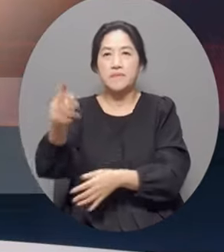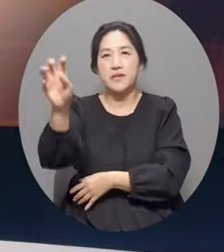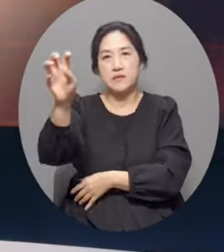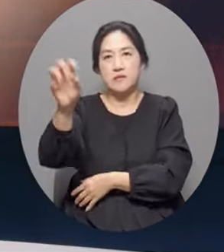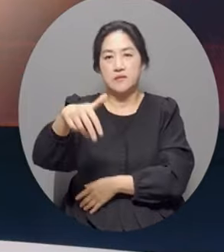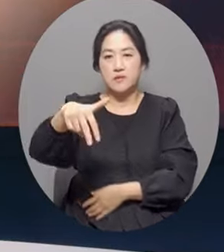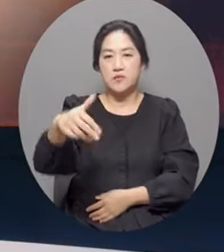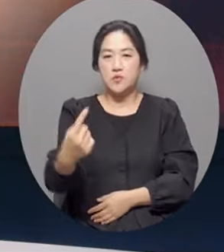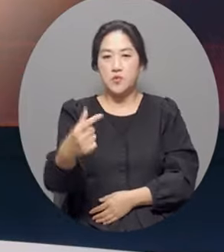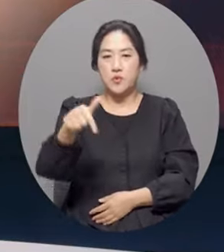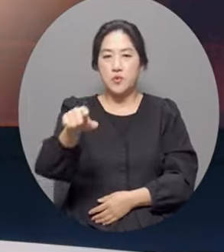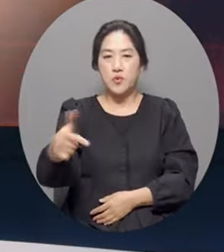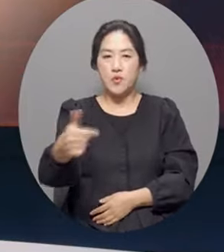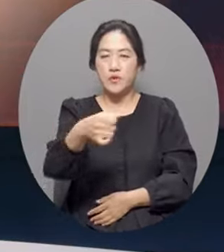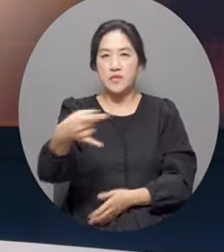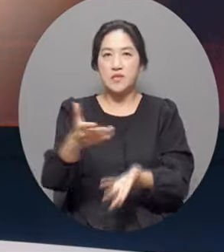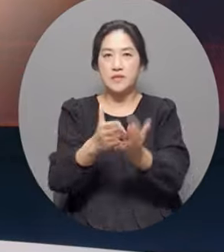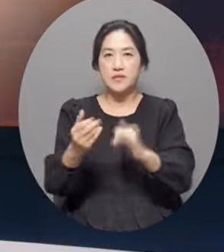조건희